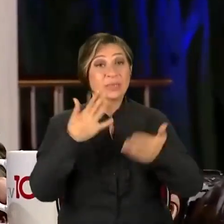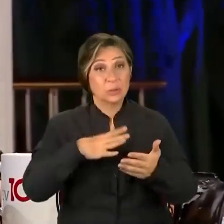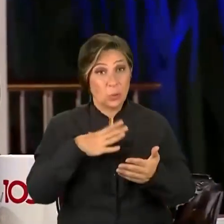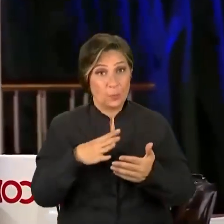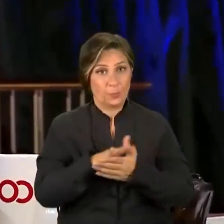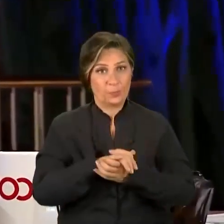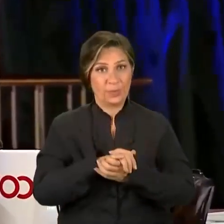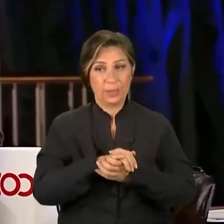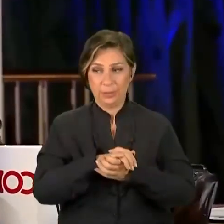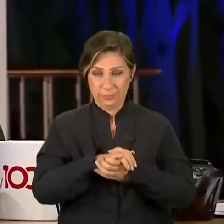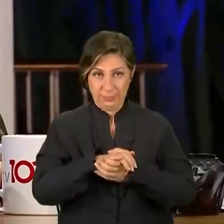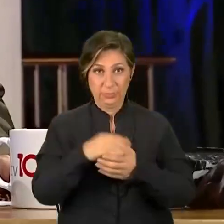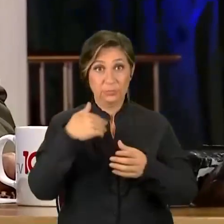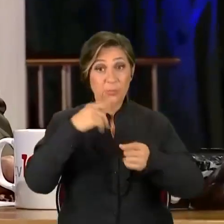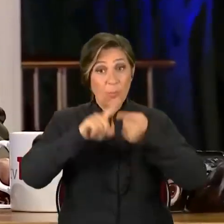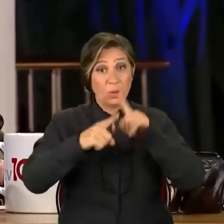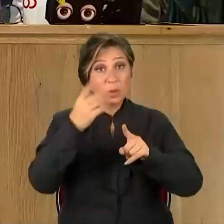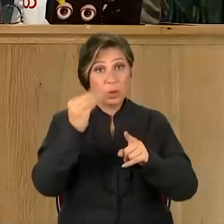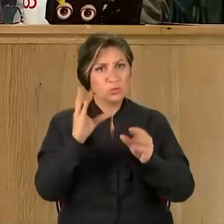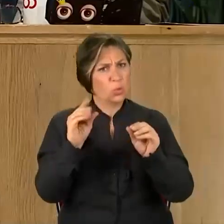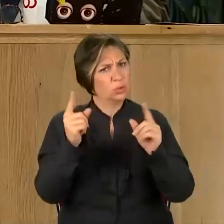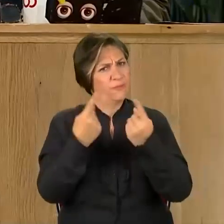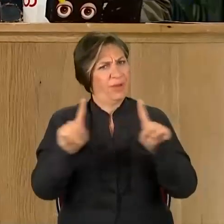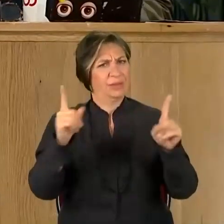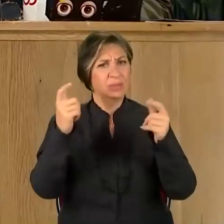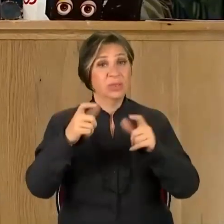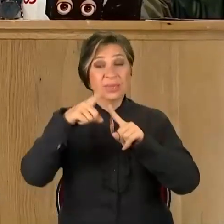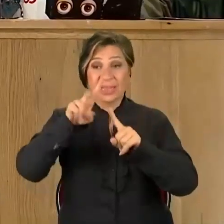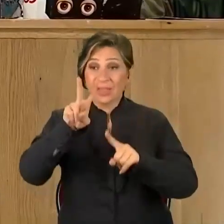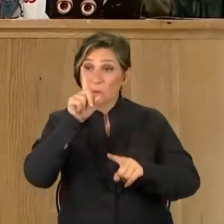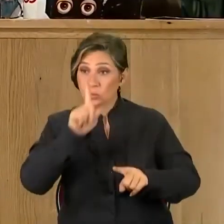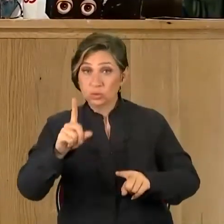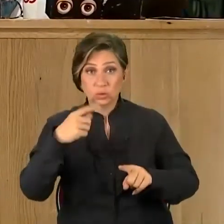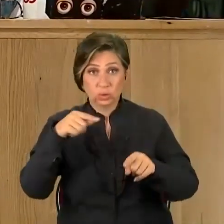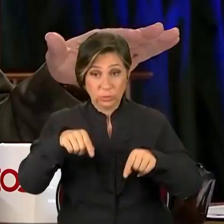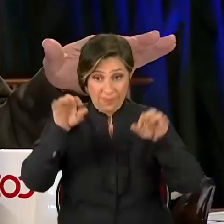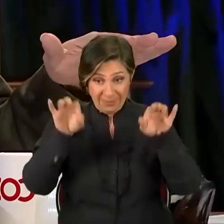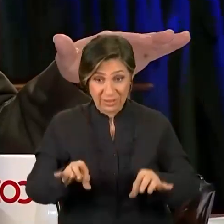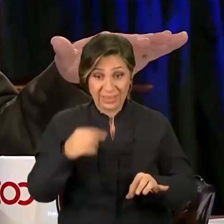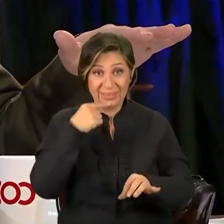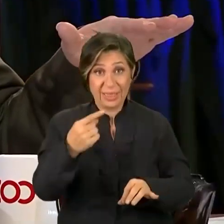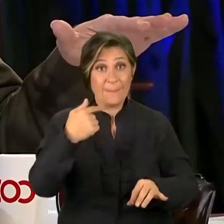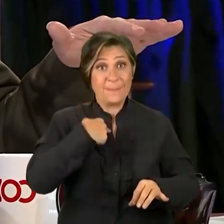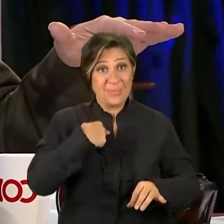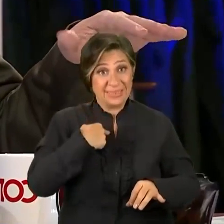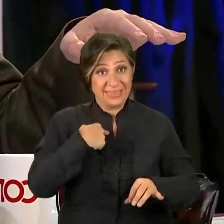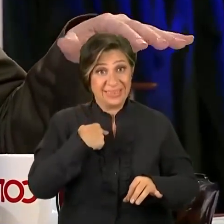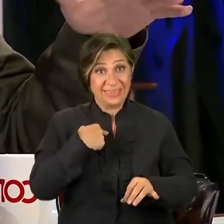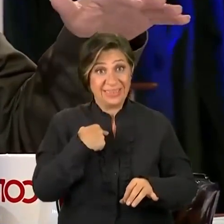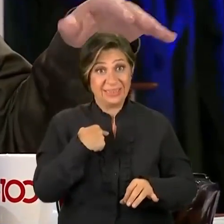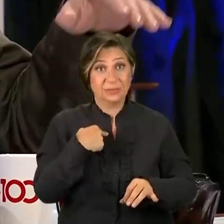istiyorum Yani biz bak ya bu siyasi olarak çok enteresan bir nokta Çünkü tv100 bizim kanal başlarken dedi ki biz